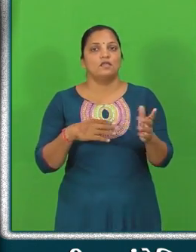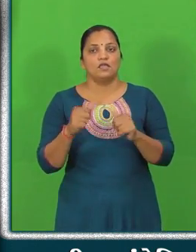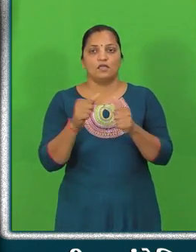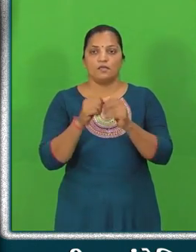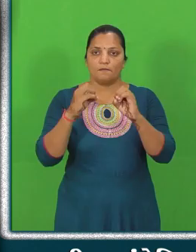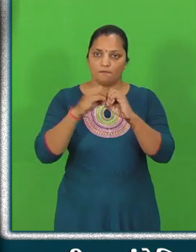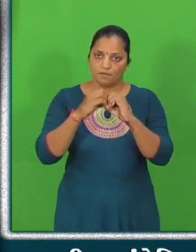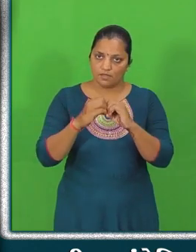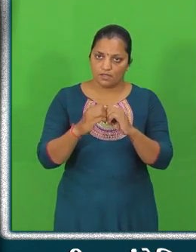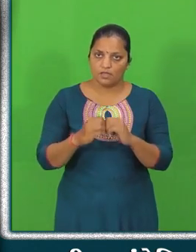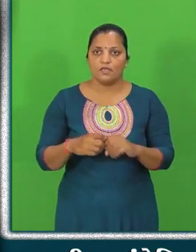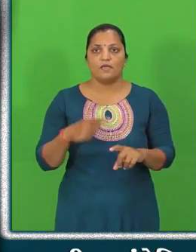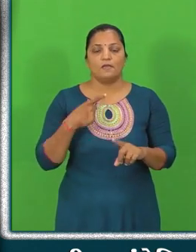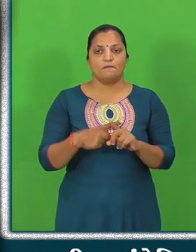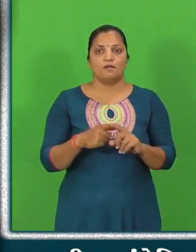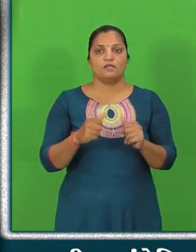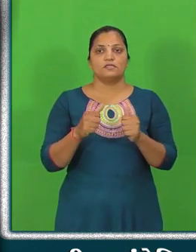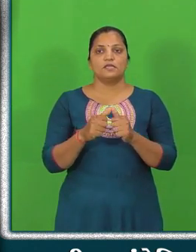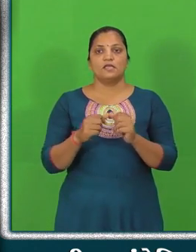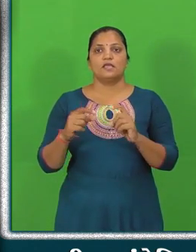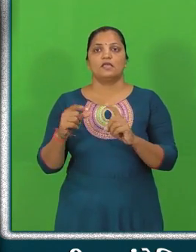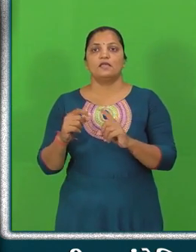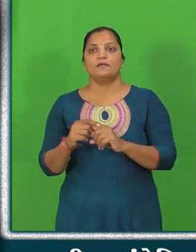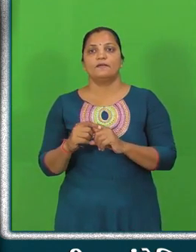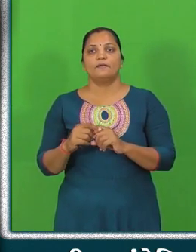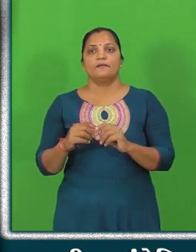तो प्रतिबिंब ने आपणे ए डेश बी डेश वडे दर्शावीए